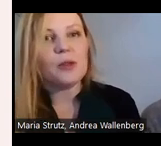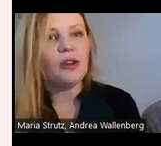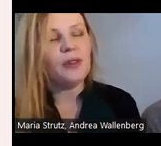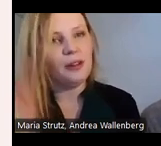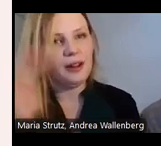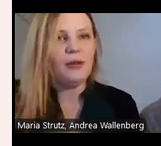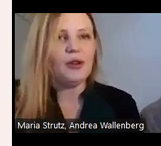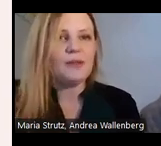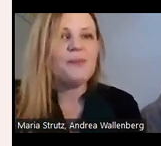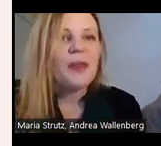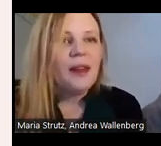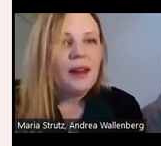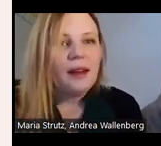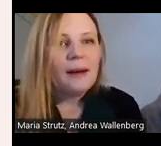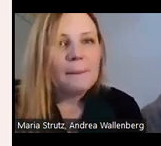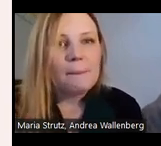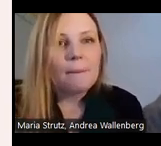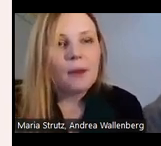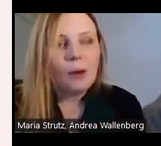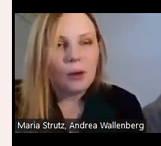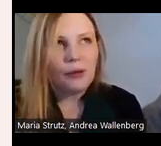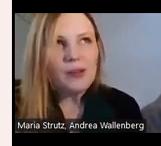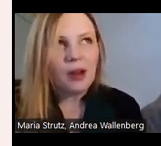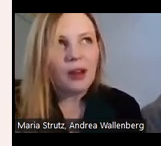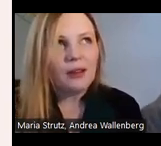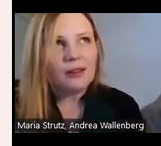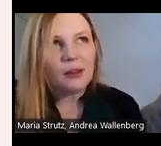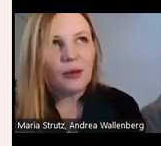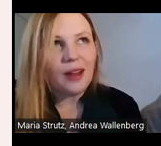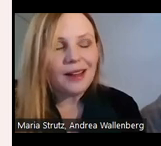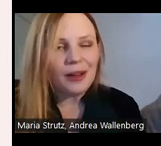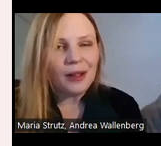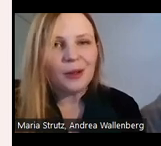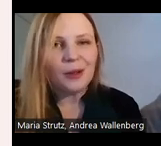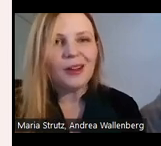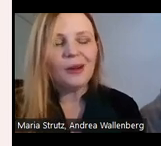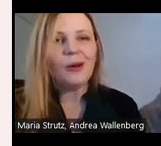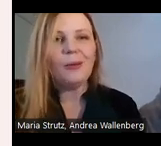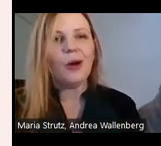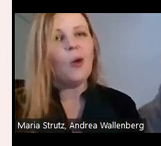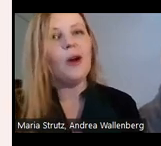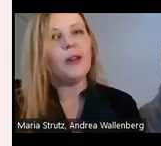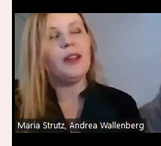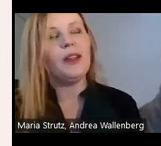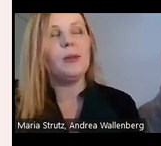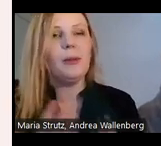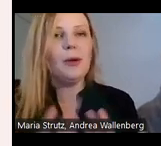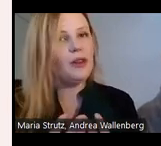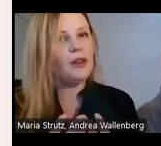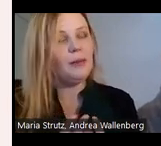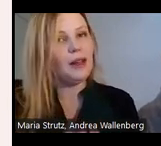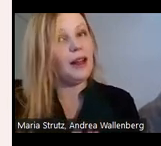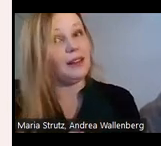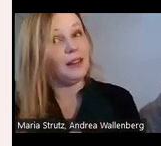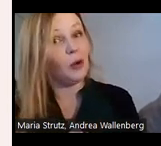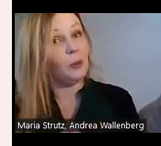fånga upp snart. Men vi tar det här först. Och det finns många, tyvärr, levande myter om AKK. Att man tänker att om man